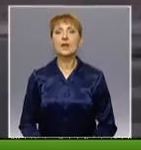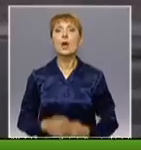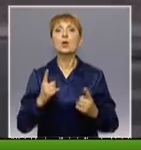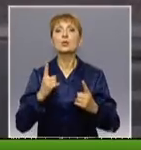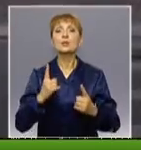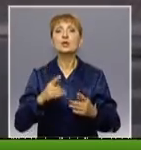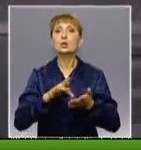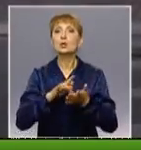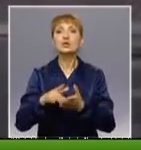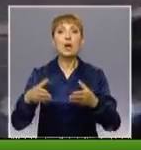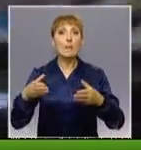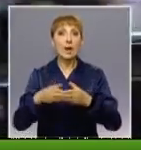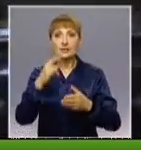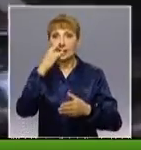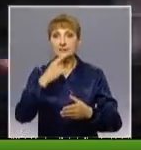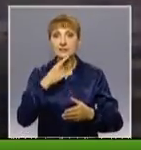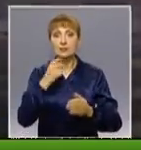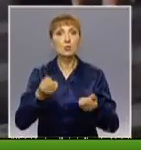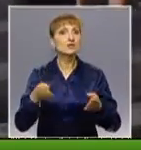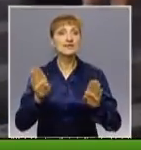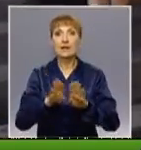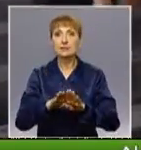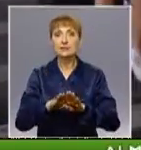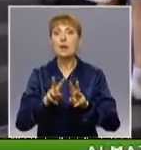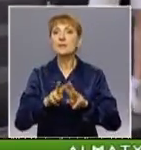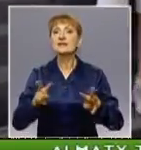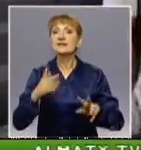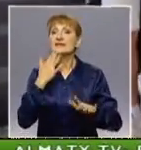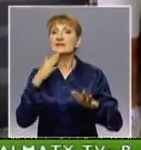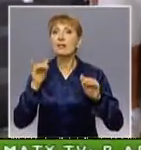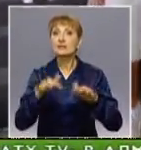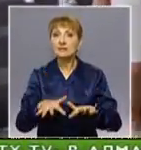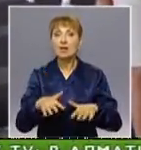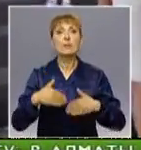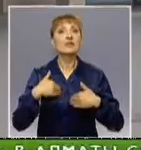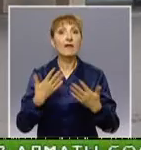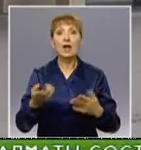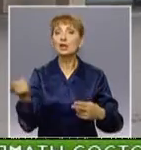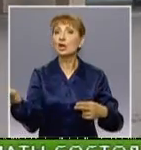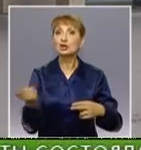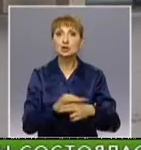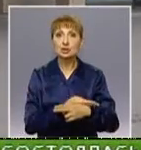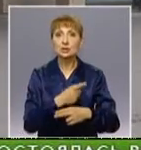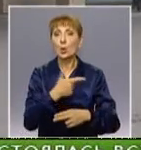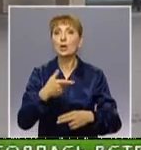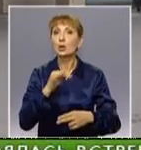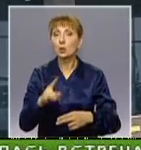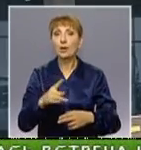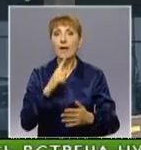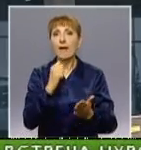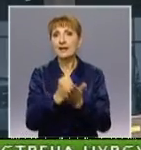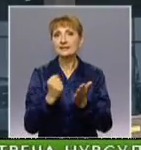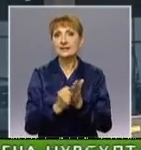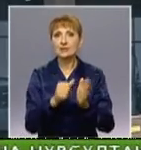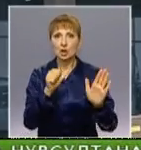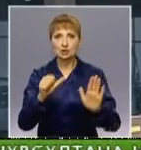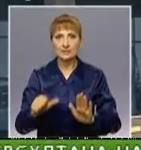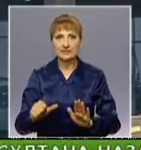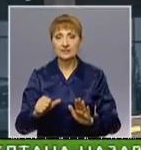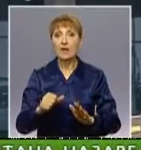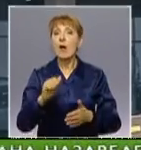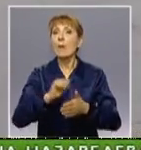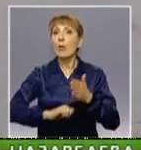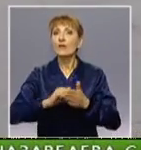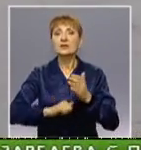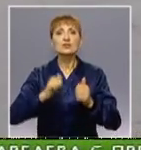Крупнейшая туристическая компания Казахстана может закрыться. Министерство иностранных дел предлагает лишить «Гульнар Тур» лицензии как минимум на полгода. Поводом